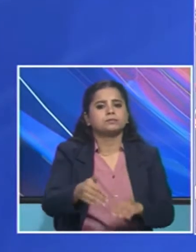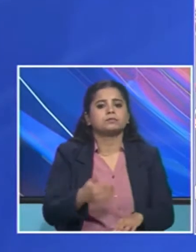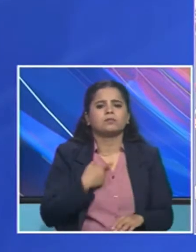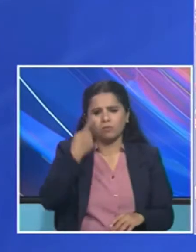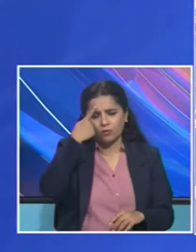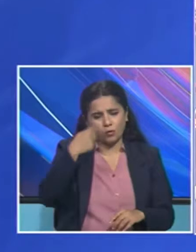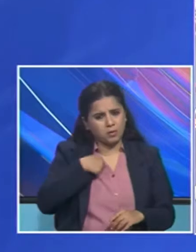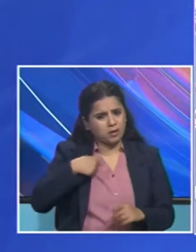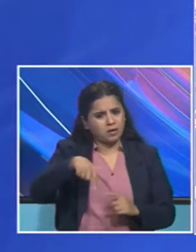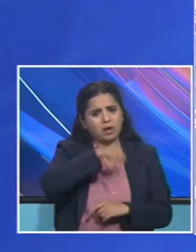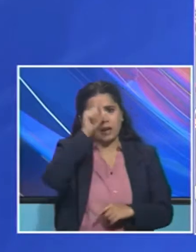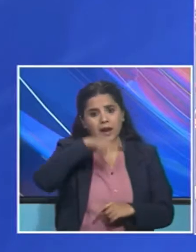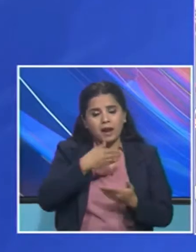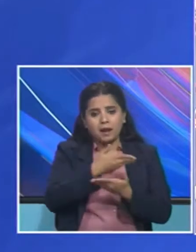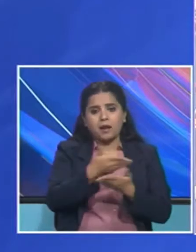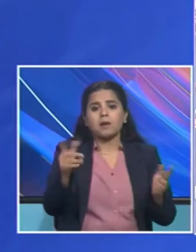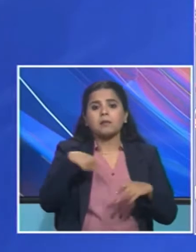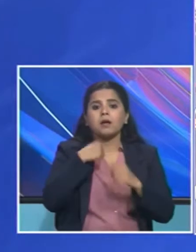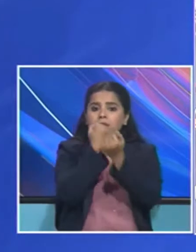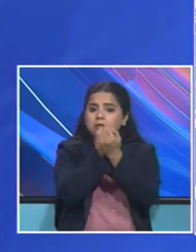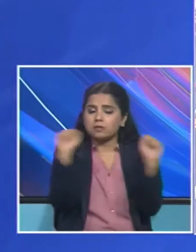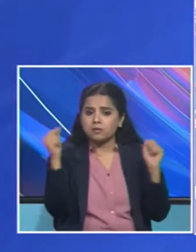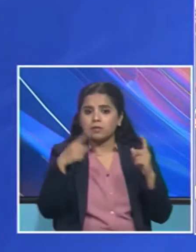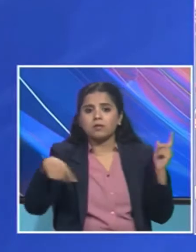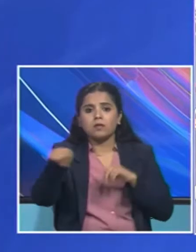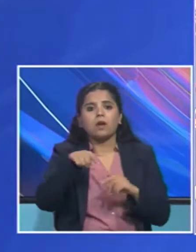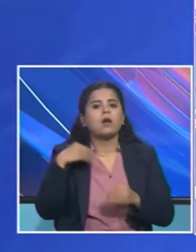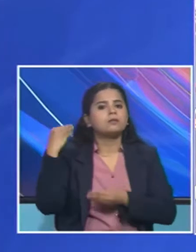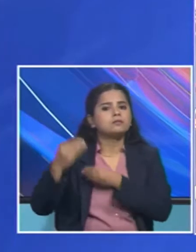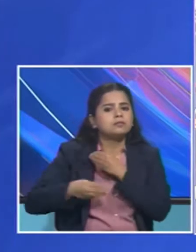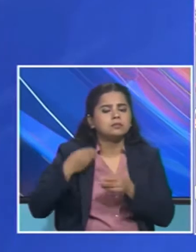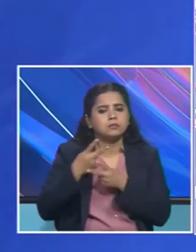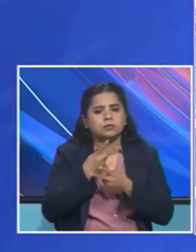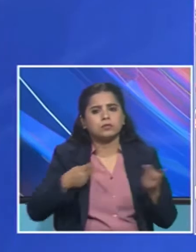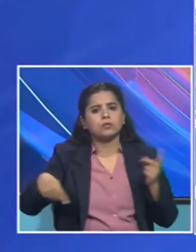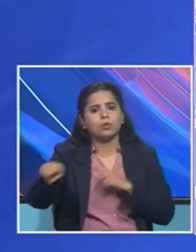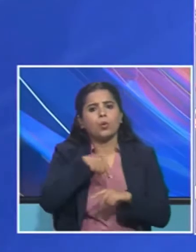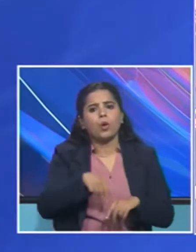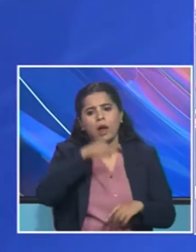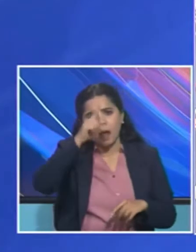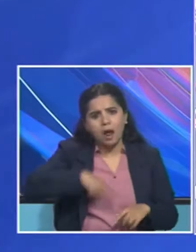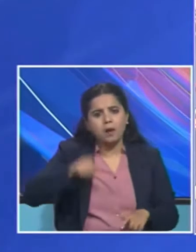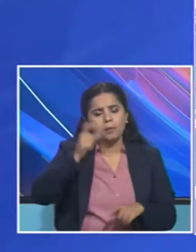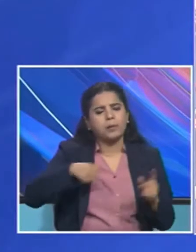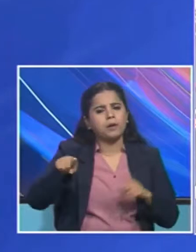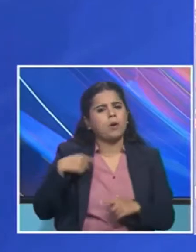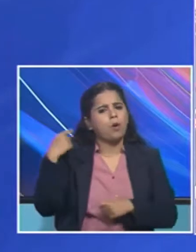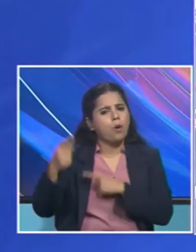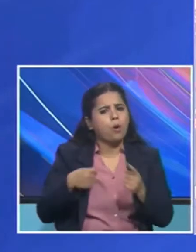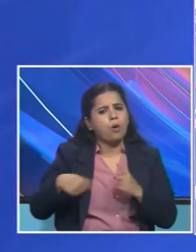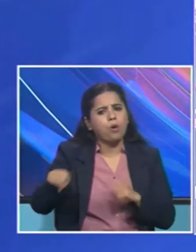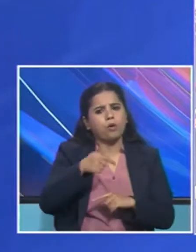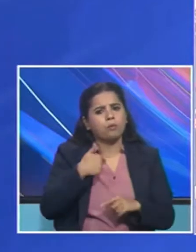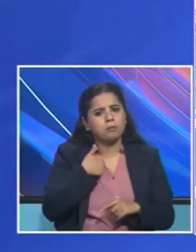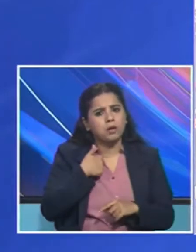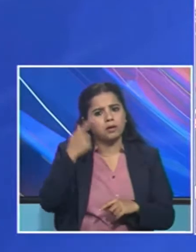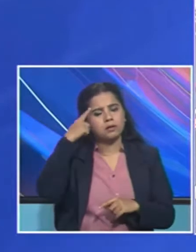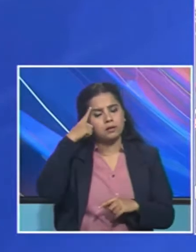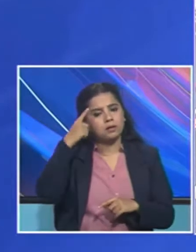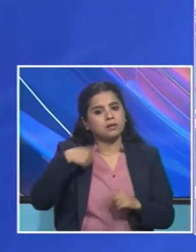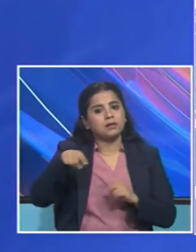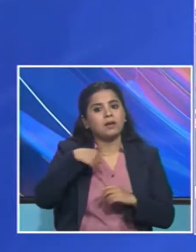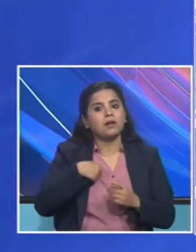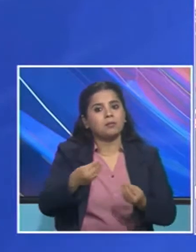लिए भारत के लोकतांत्रिक सांस्कृतिक आदर्श और सभी देशवासी हमेशा मेरे ऊर्जा के स्रोत